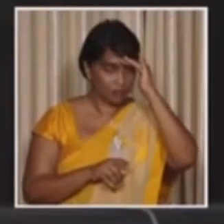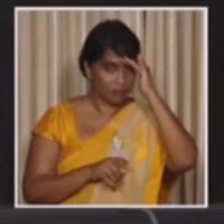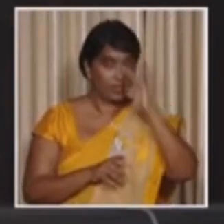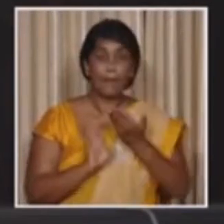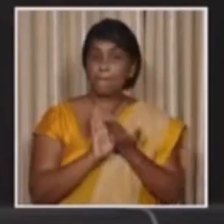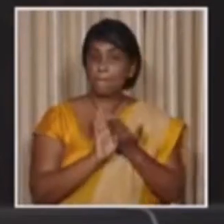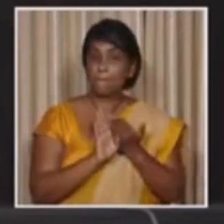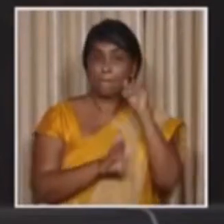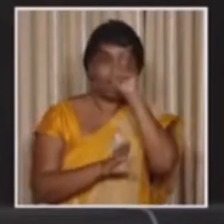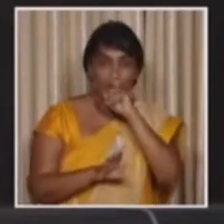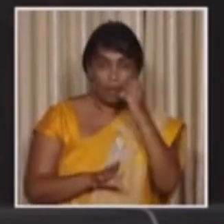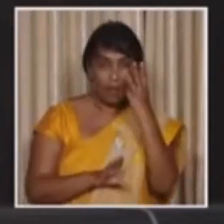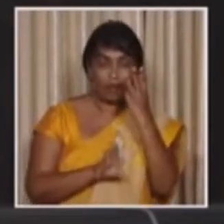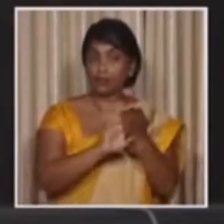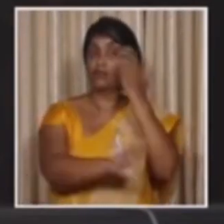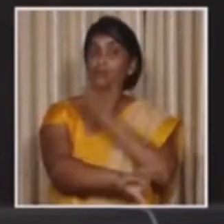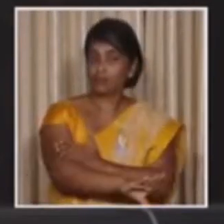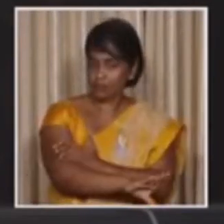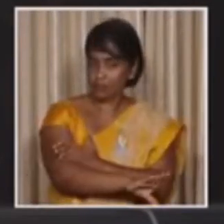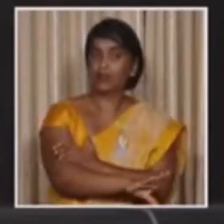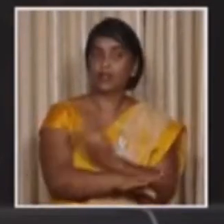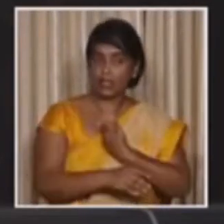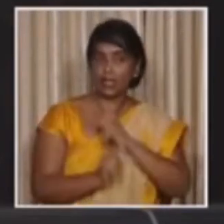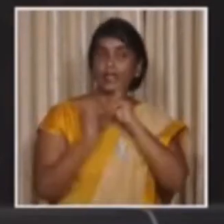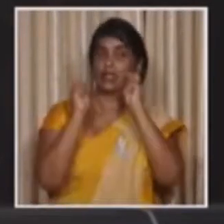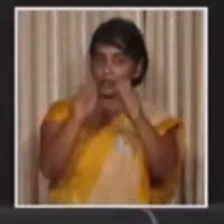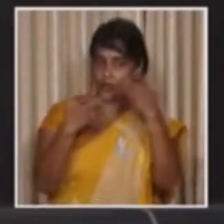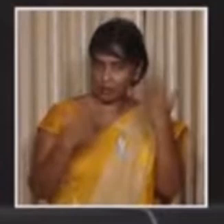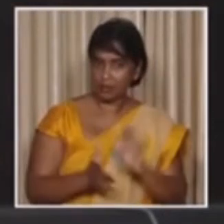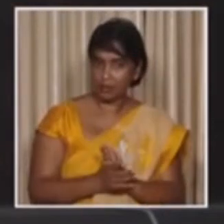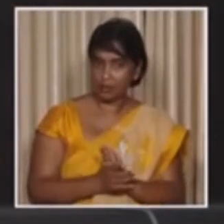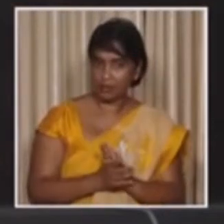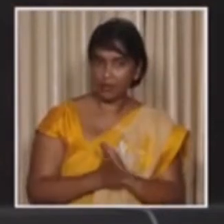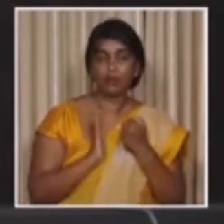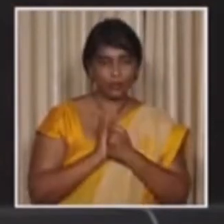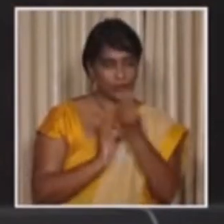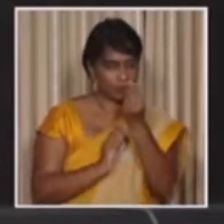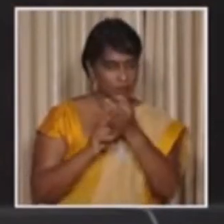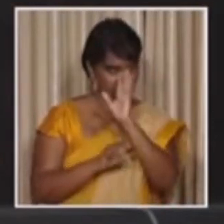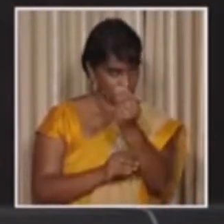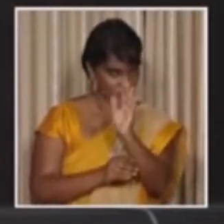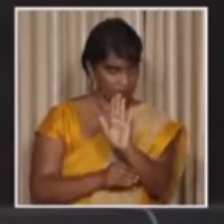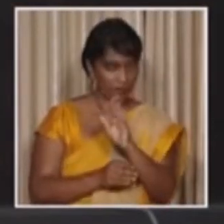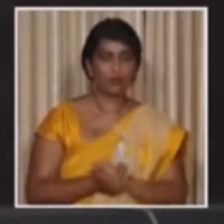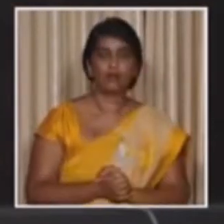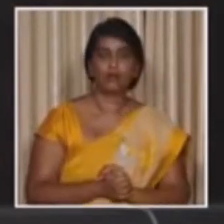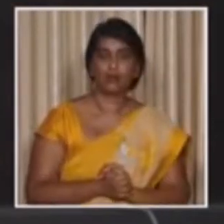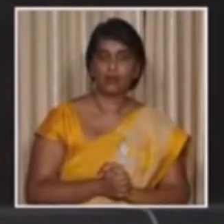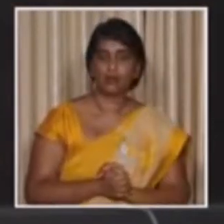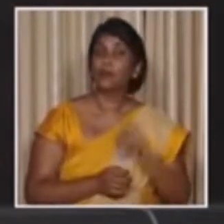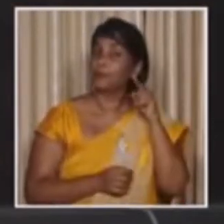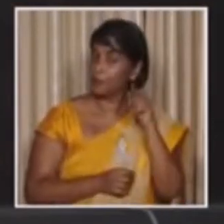මීට මාස 3කට විතර කලින් අපි ඉදිරිපත් කරලා තියෙනවා. ගරු ජනාධිපතිතුමේ පොඩ්ඩක් ඉන්න. එතකොට